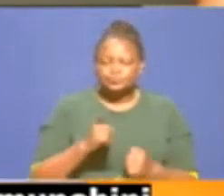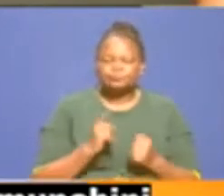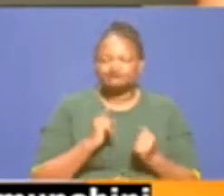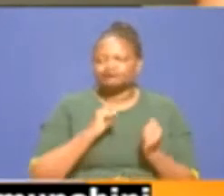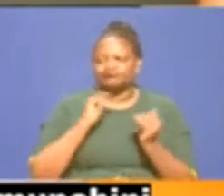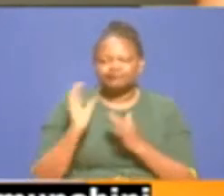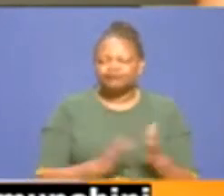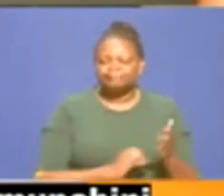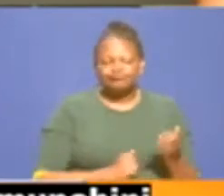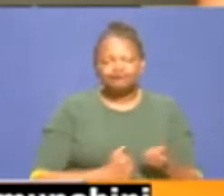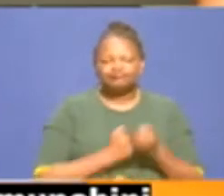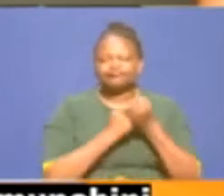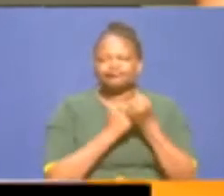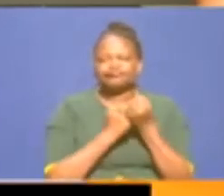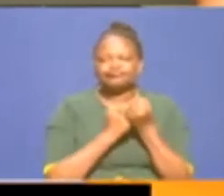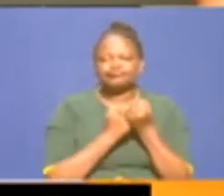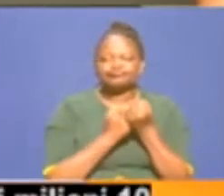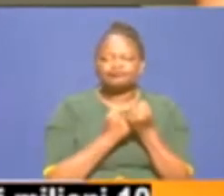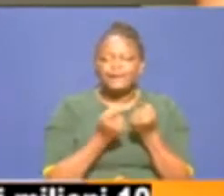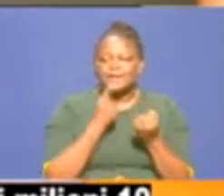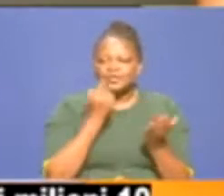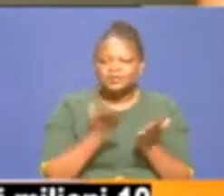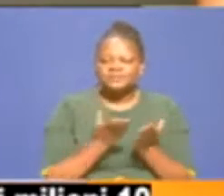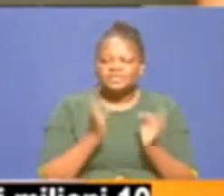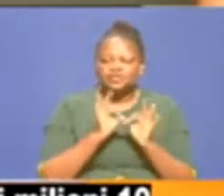kufadhili utoaji huduma za matibabu katika jamii.